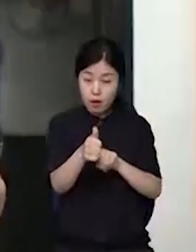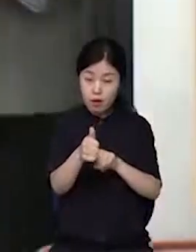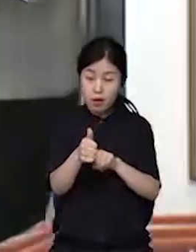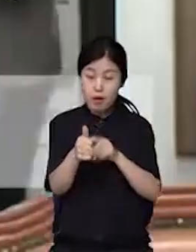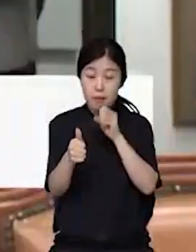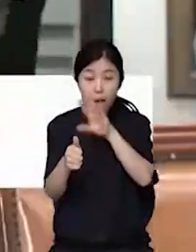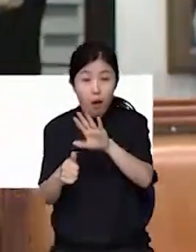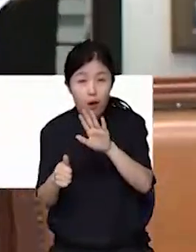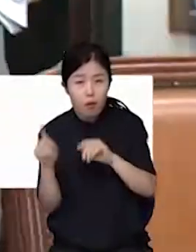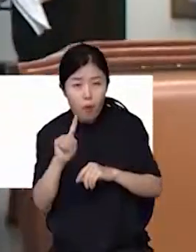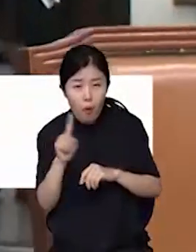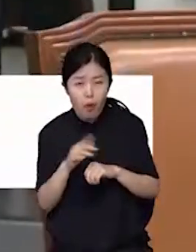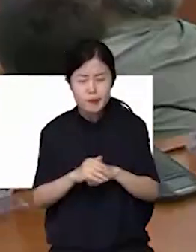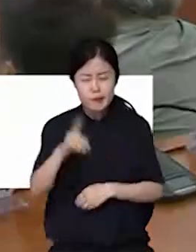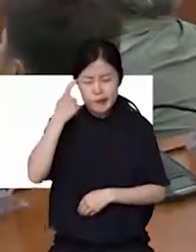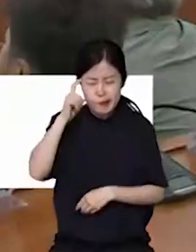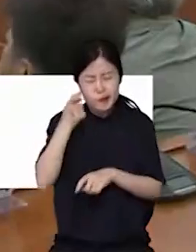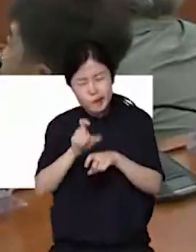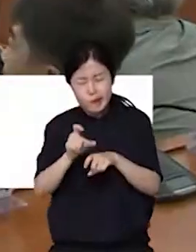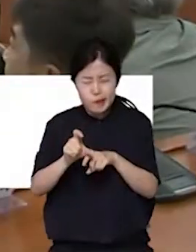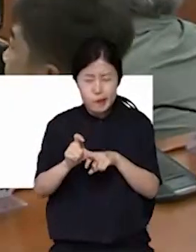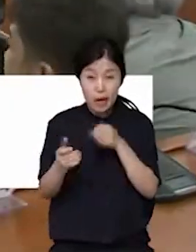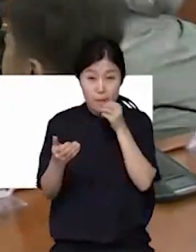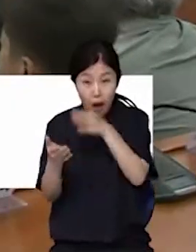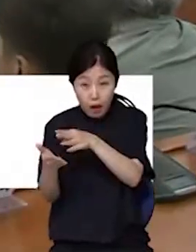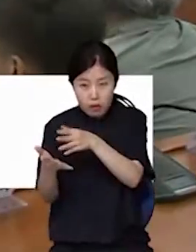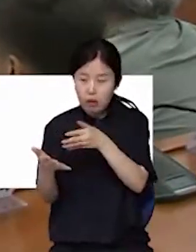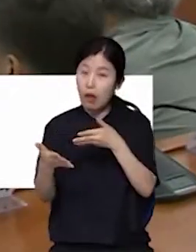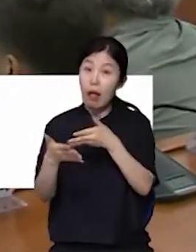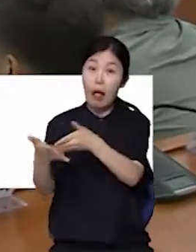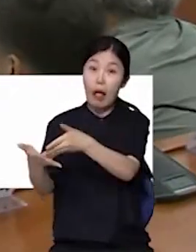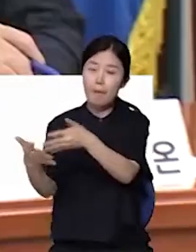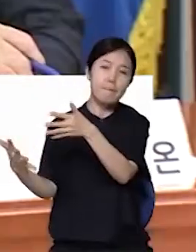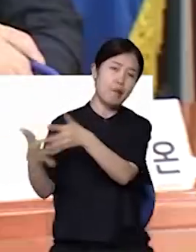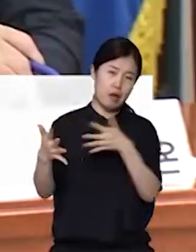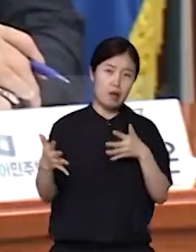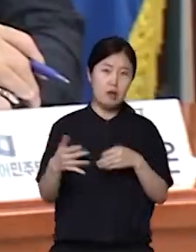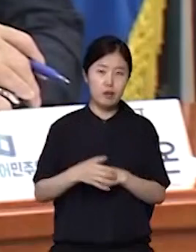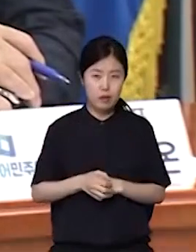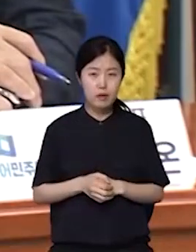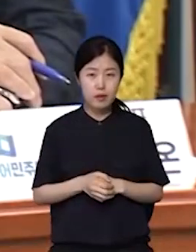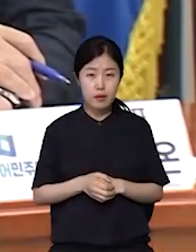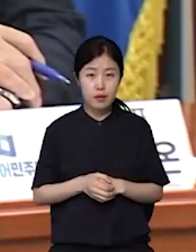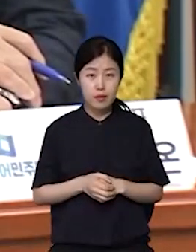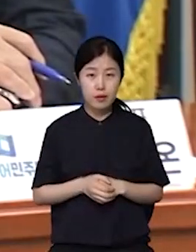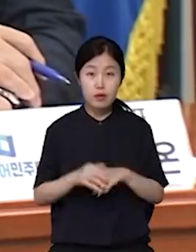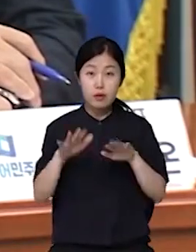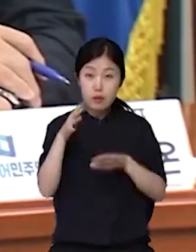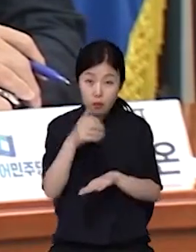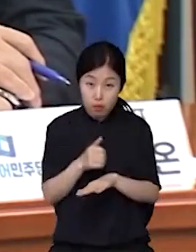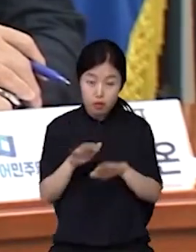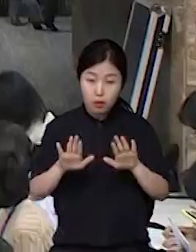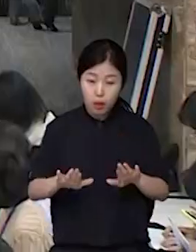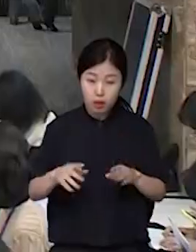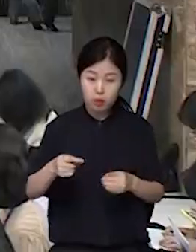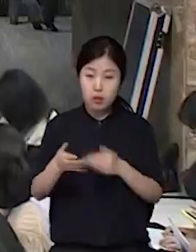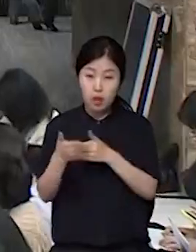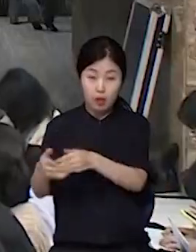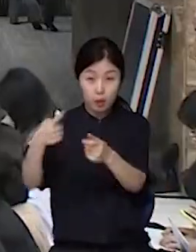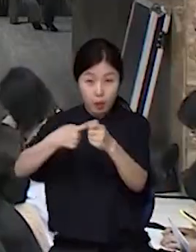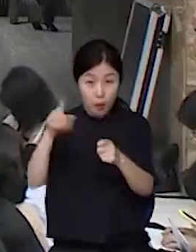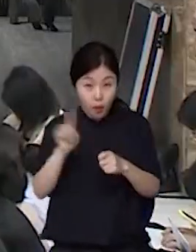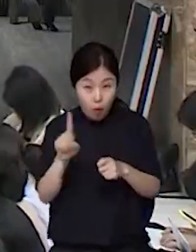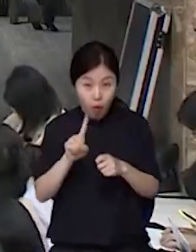끝에 내놓은 혁신안들이 전부 당내 지지를 받지 못했기 때문으로 풀이됩니다. 1호 혁신안인 불체포특권